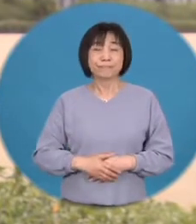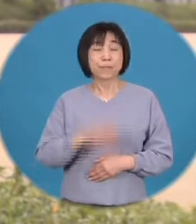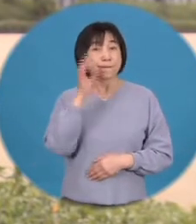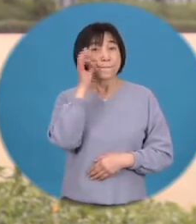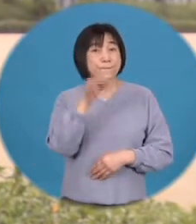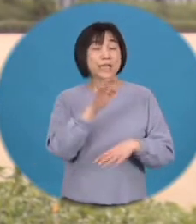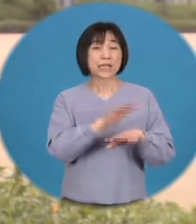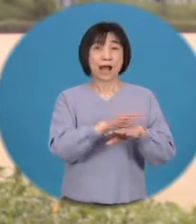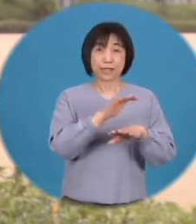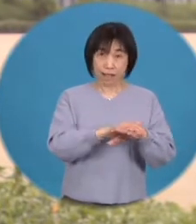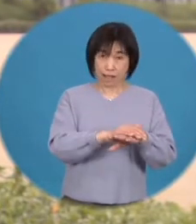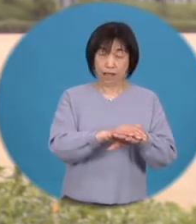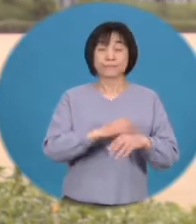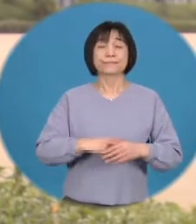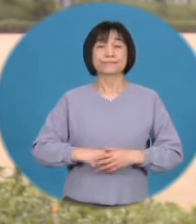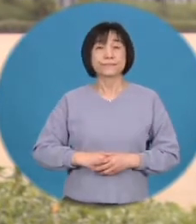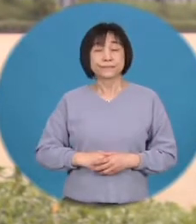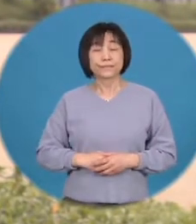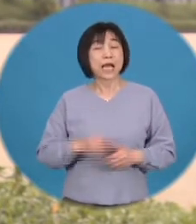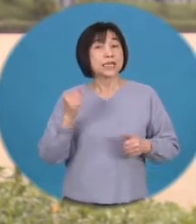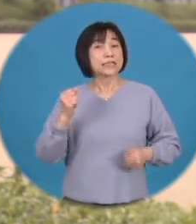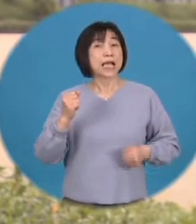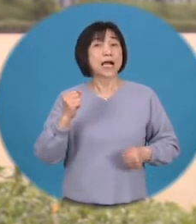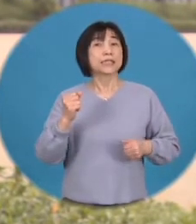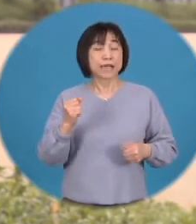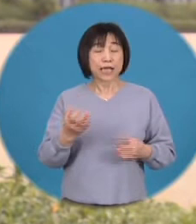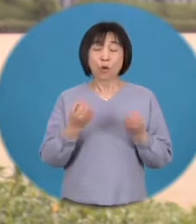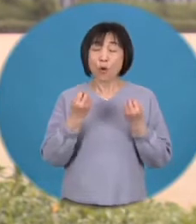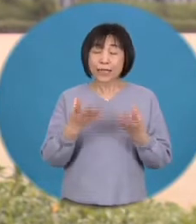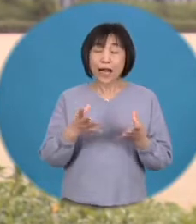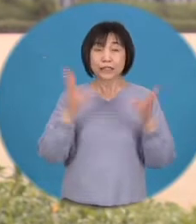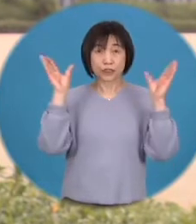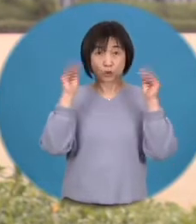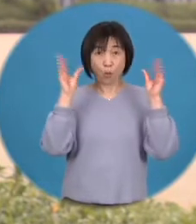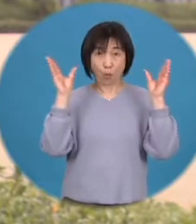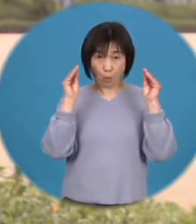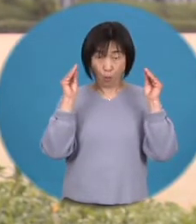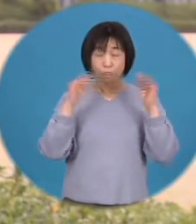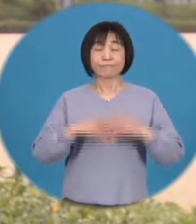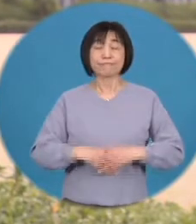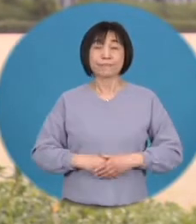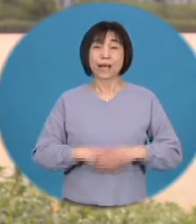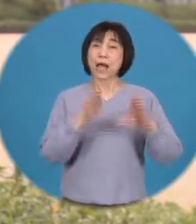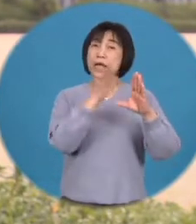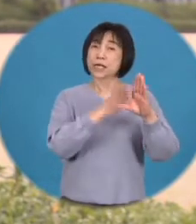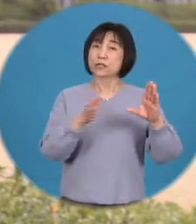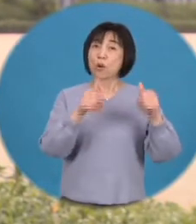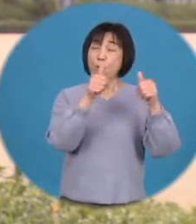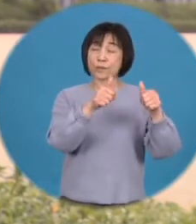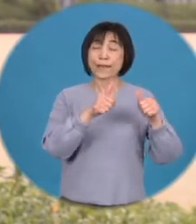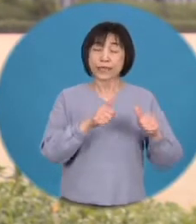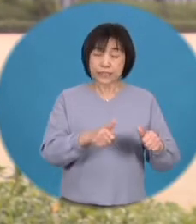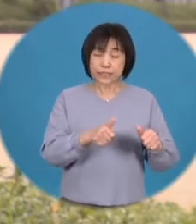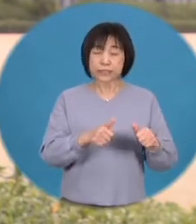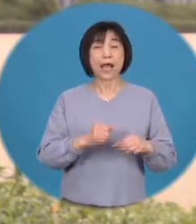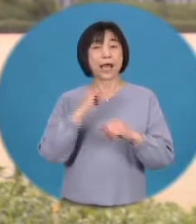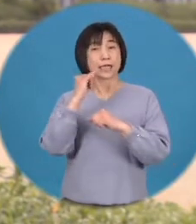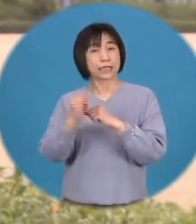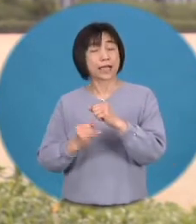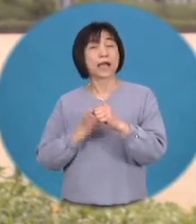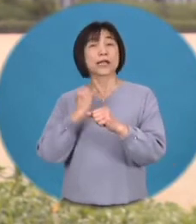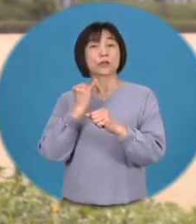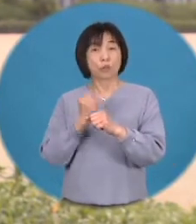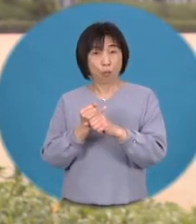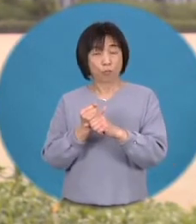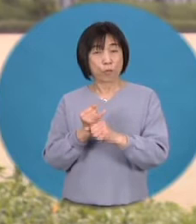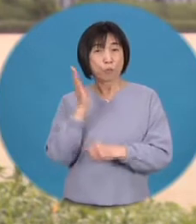配信の視聴方法など、オリンピック聖火リレーに関する最新情報は県のホームページや県のオリンピック聖火リ